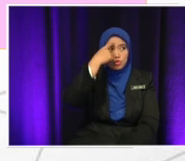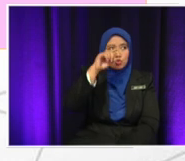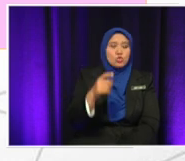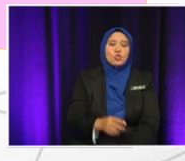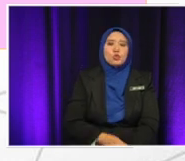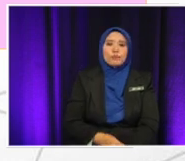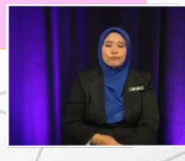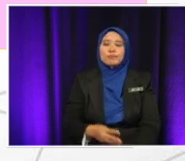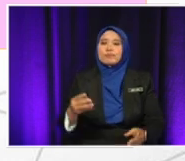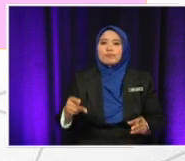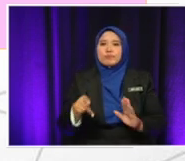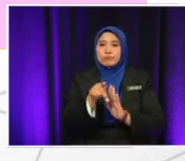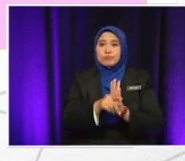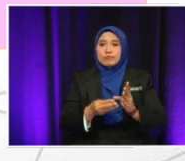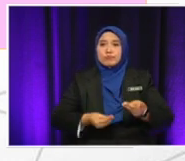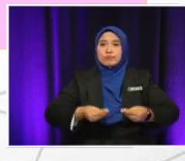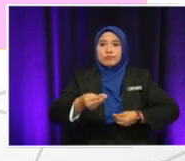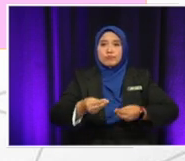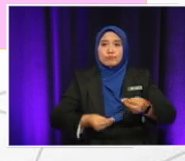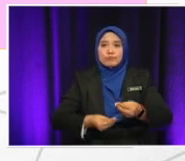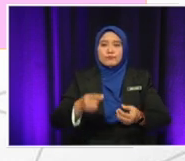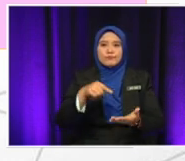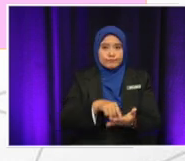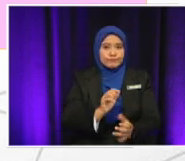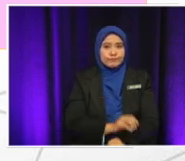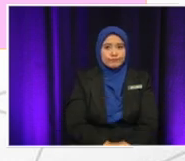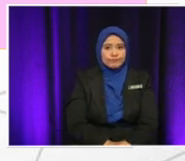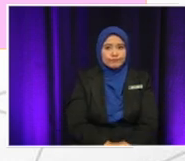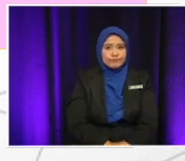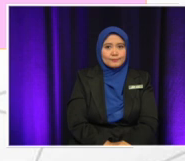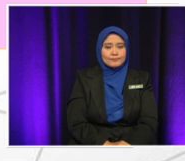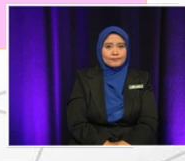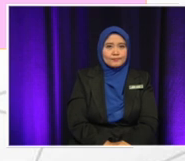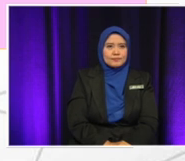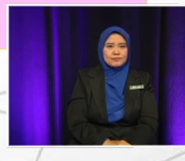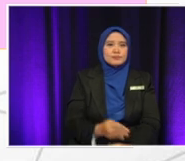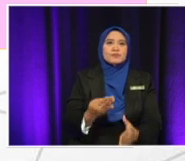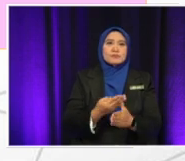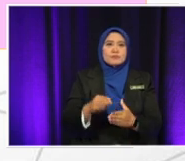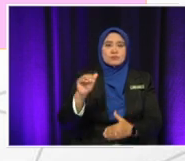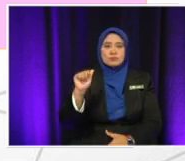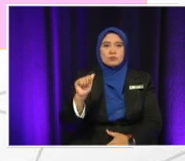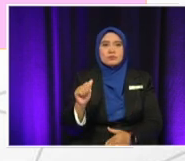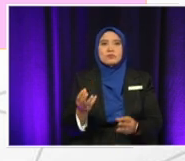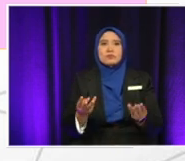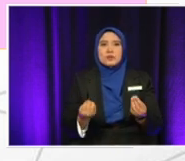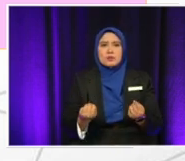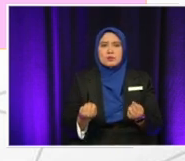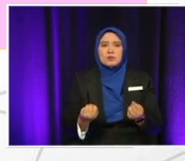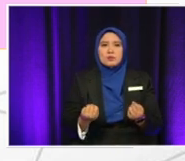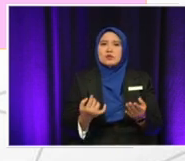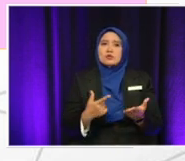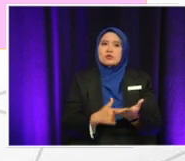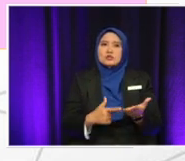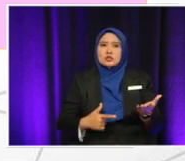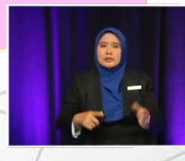ketat dan jenis logo Baiklah eh soalnya yang ee bagian ini dia Suruhlah keadaan Oke bila keadaan